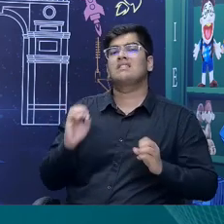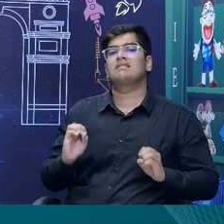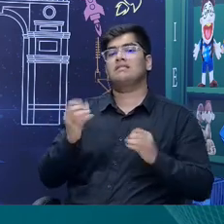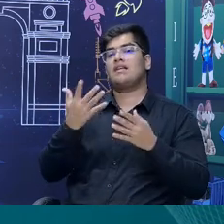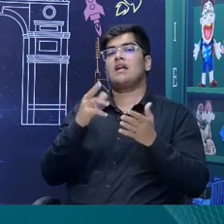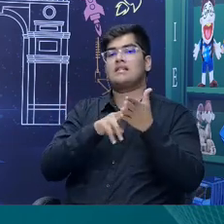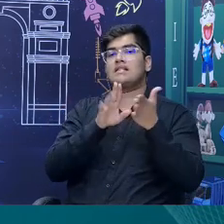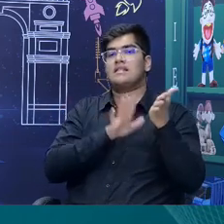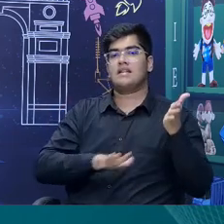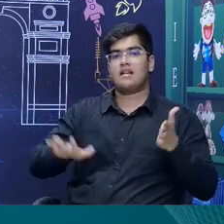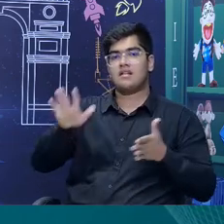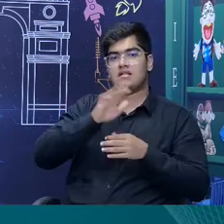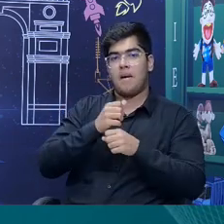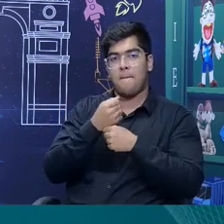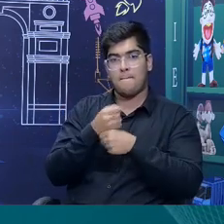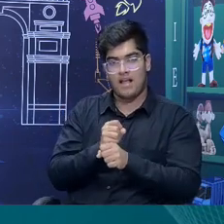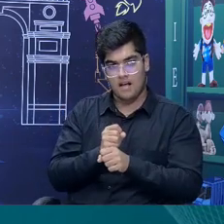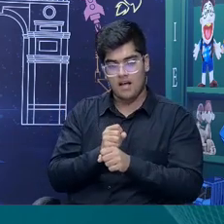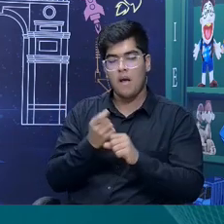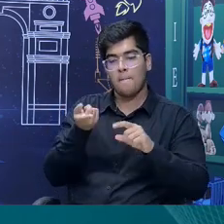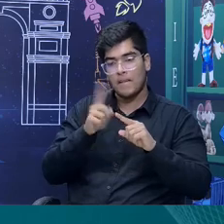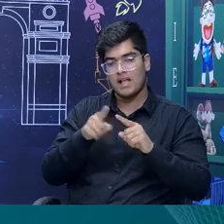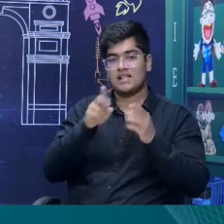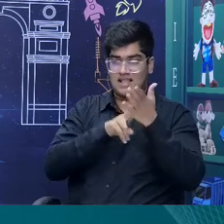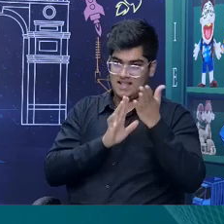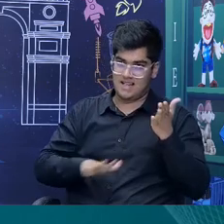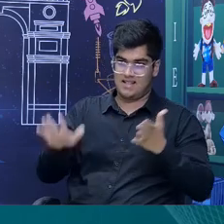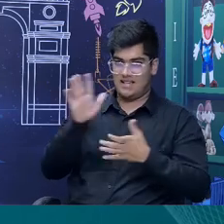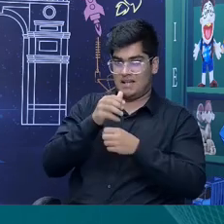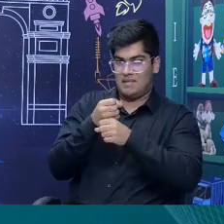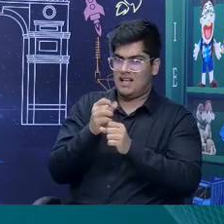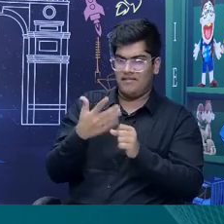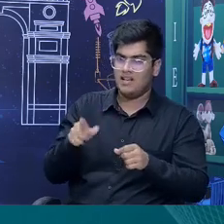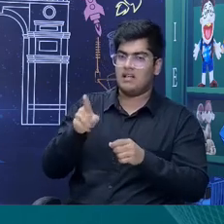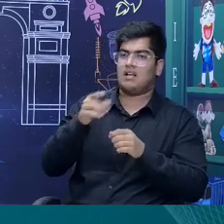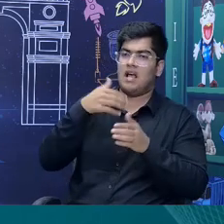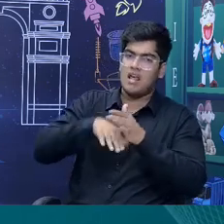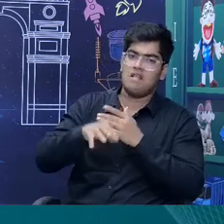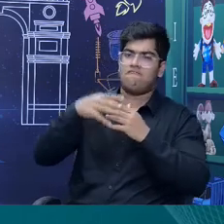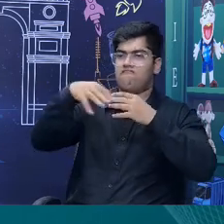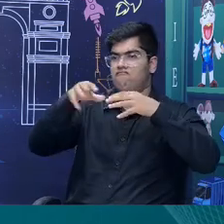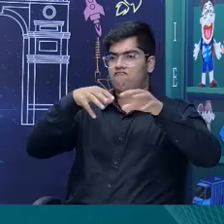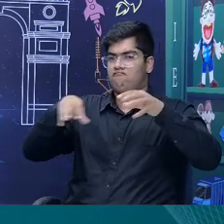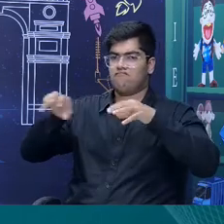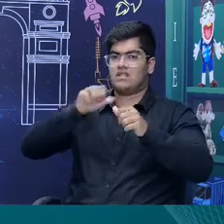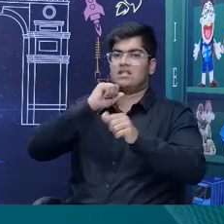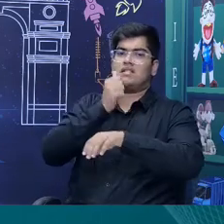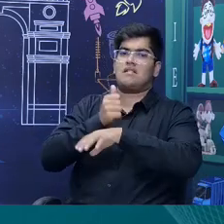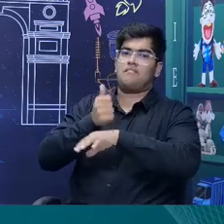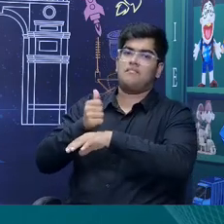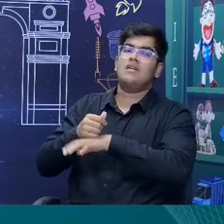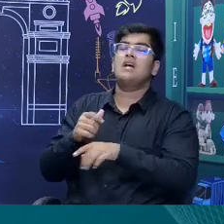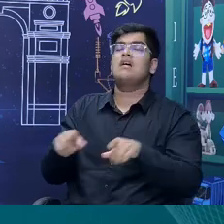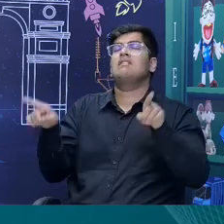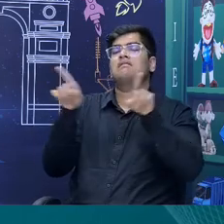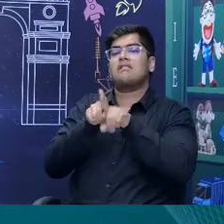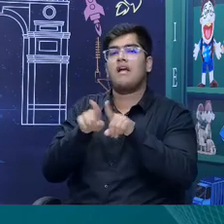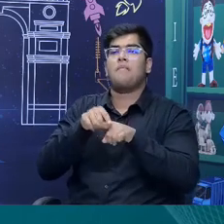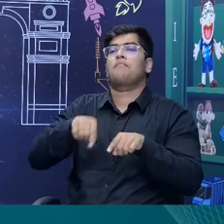ऑर्गेनाइजेशन ऑफ दिस नेशन स्टेट और डी से तू थिंग्स आर बीइंग अप्लाई तू इंडिया अलसो